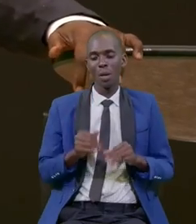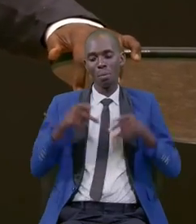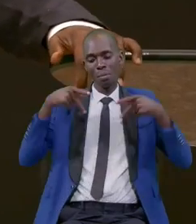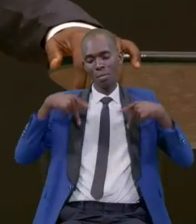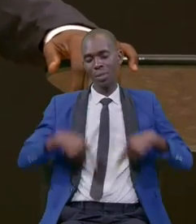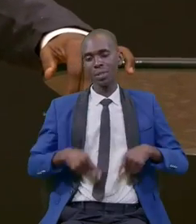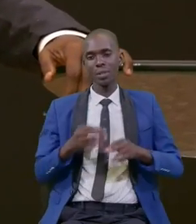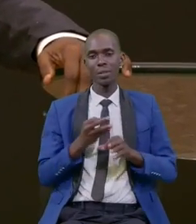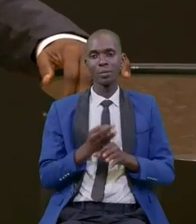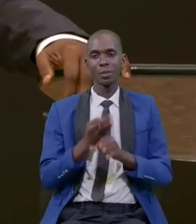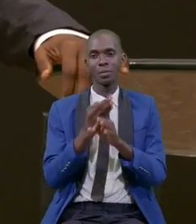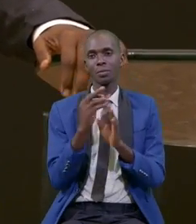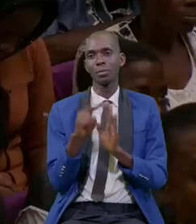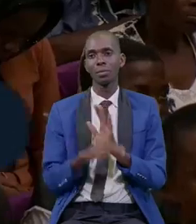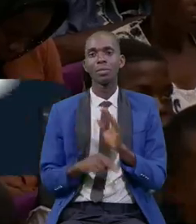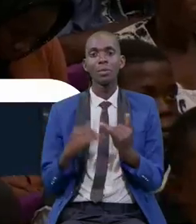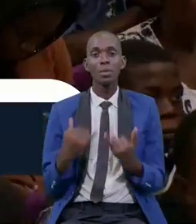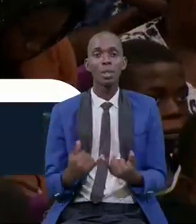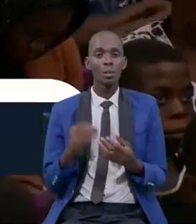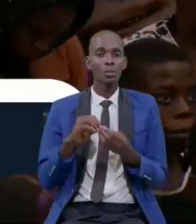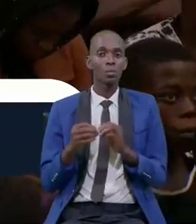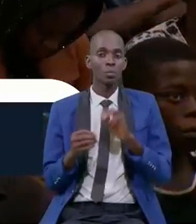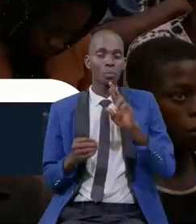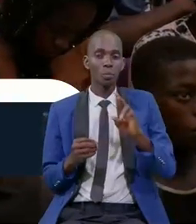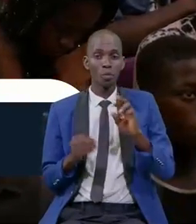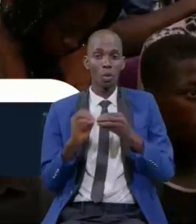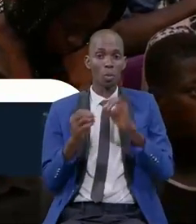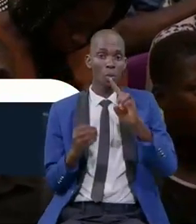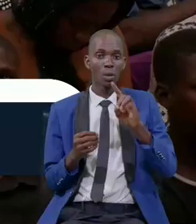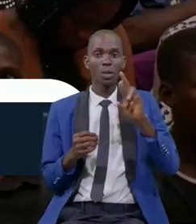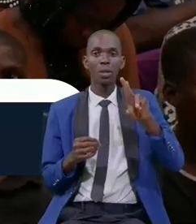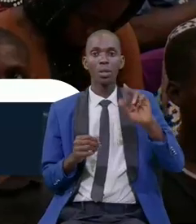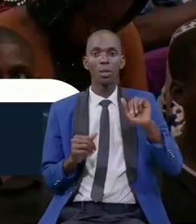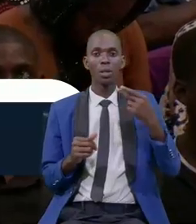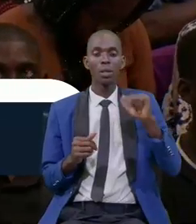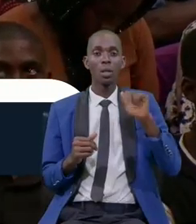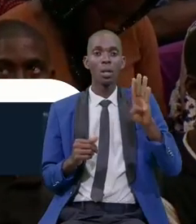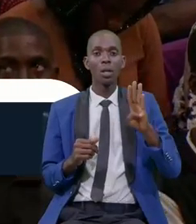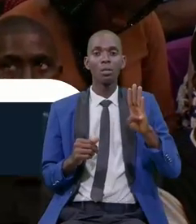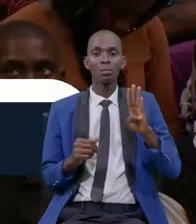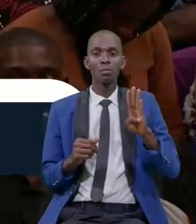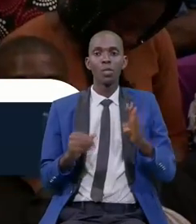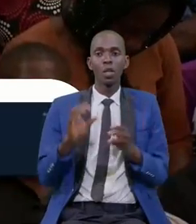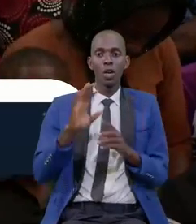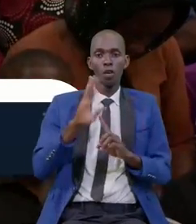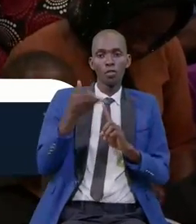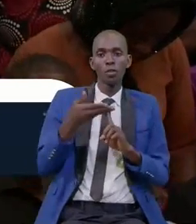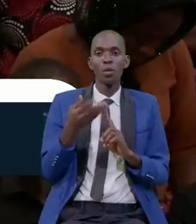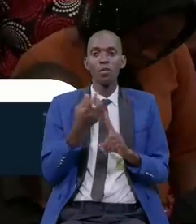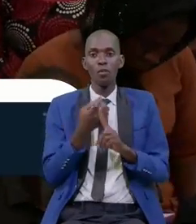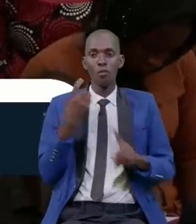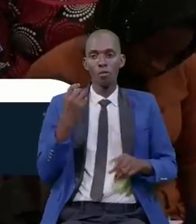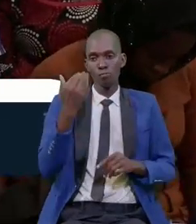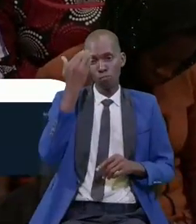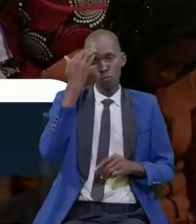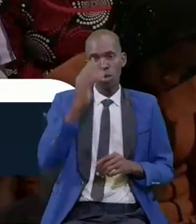fidélité, dans la foi personnelle. Voilà la première partie, la conviction de Rahab des réalités